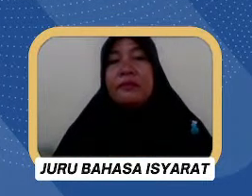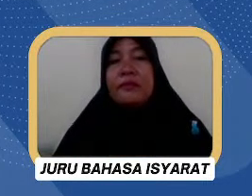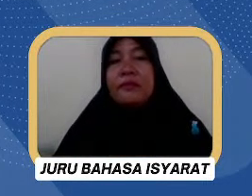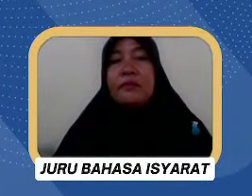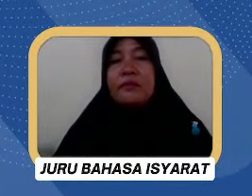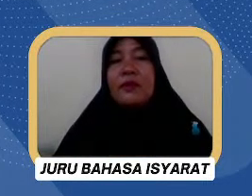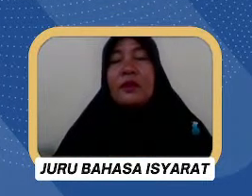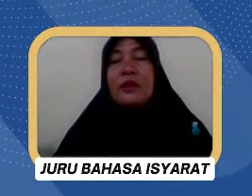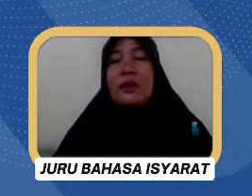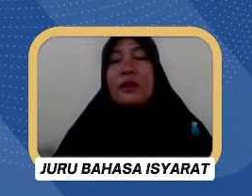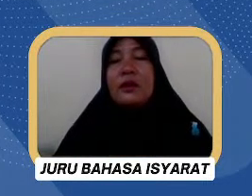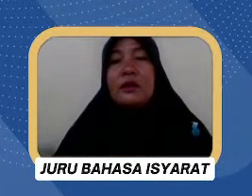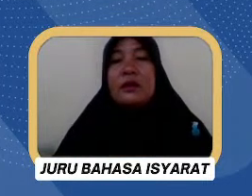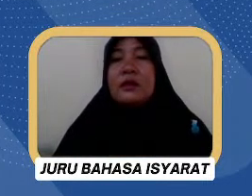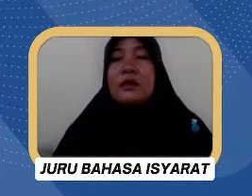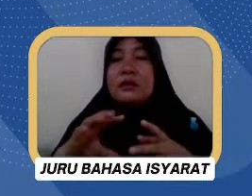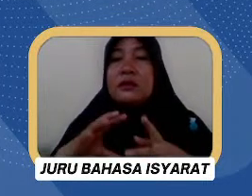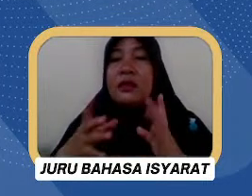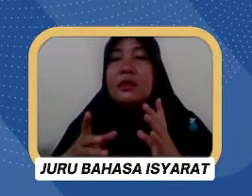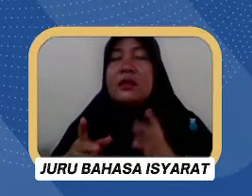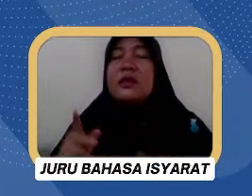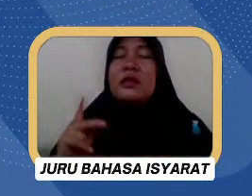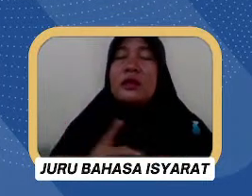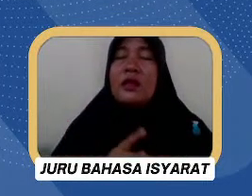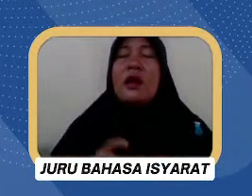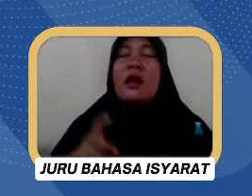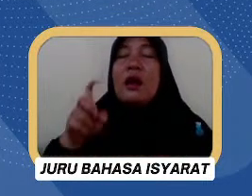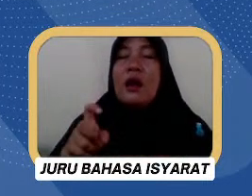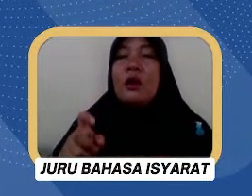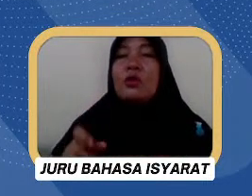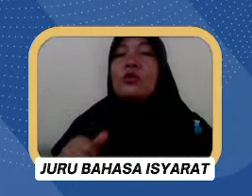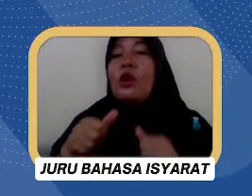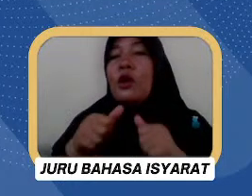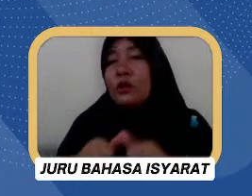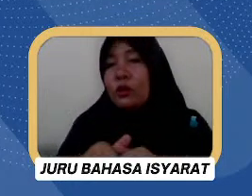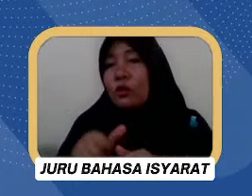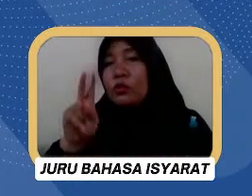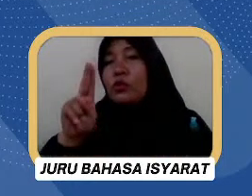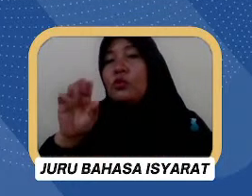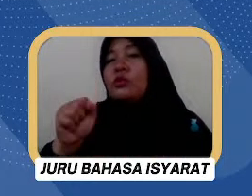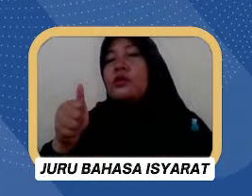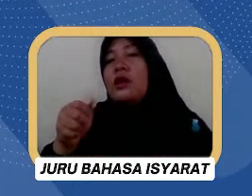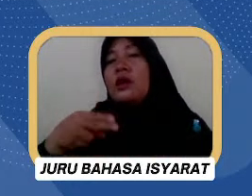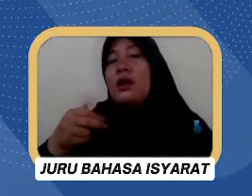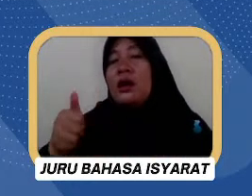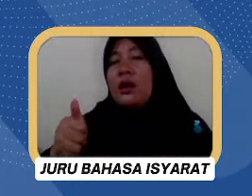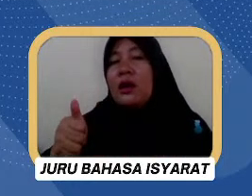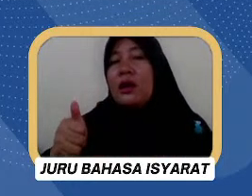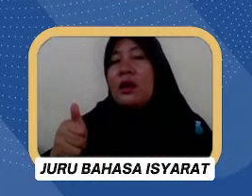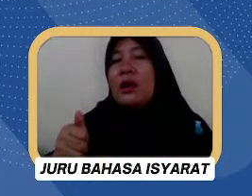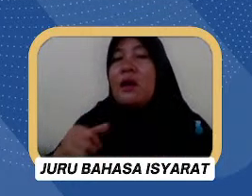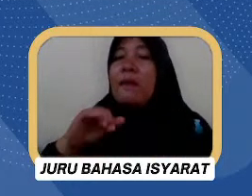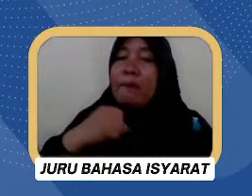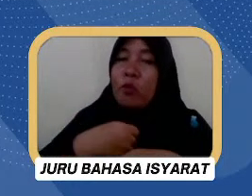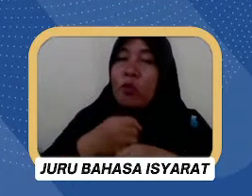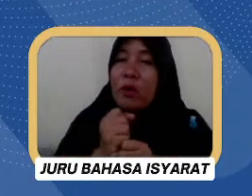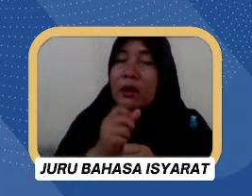untuk selalu dan selalu berusaha untuk menciptakan konten-konten positif. Lebih baik